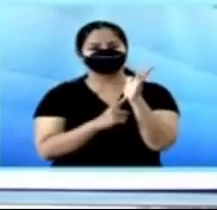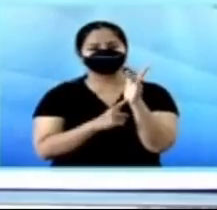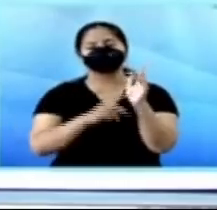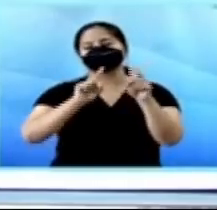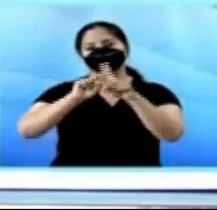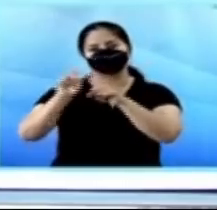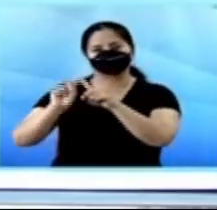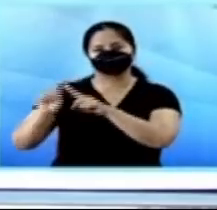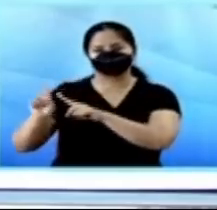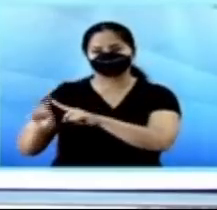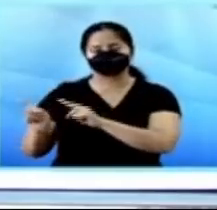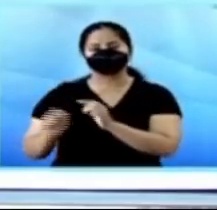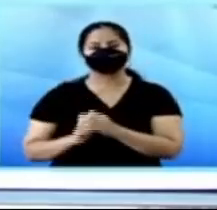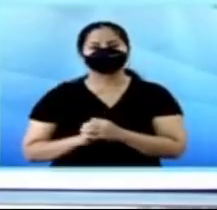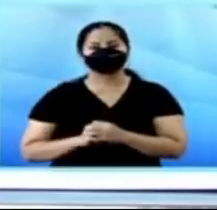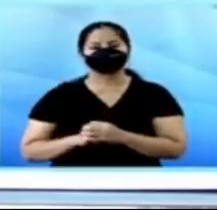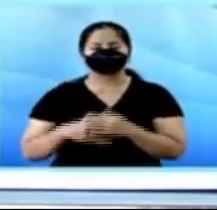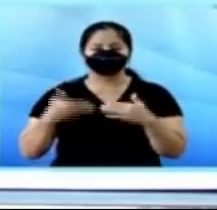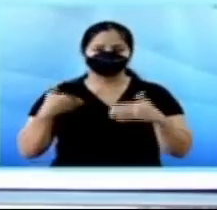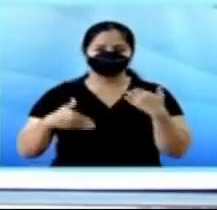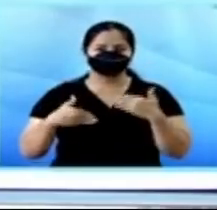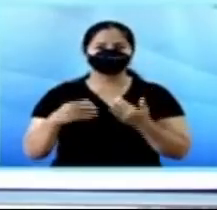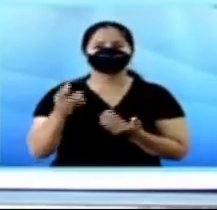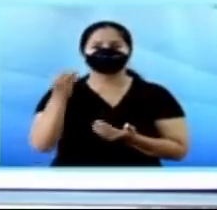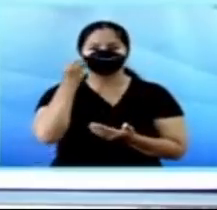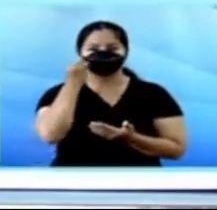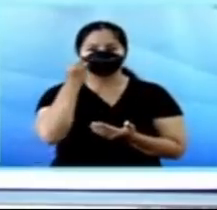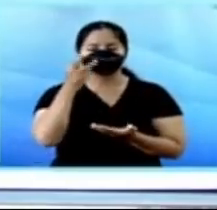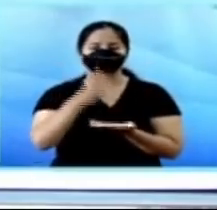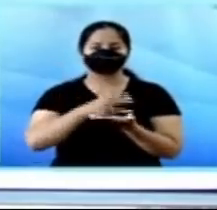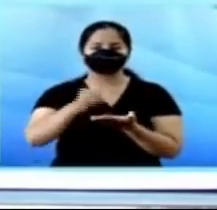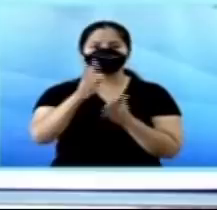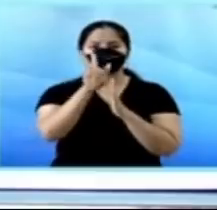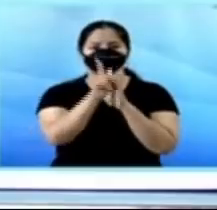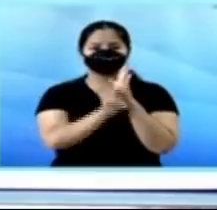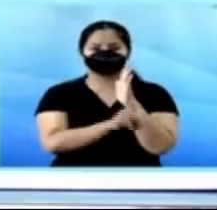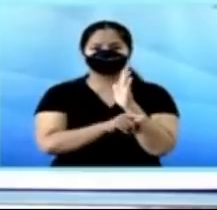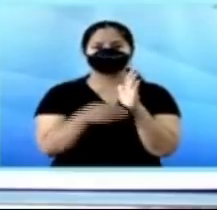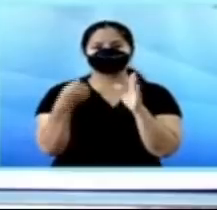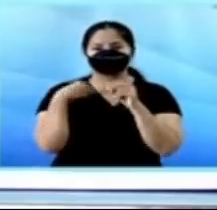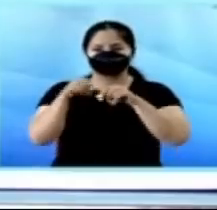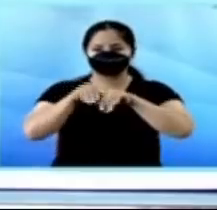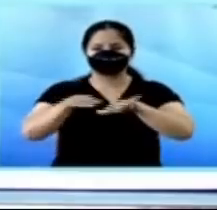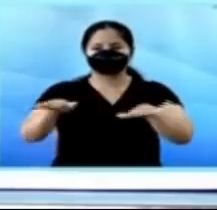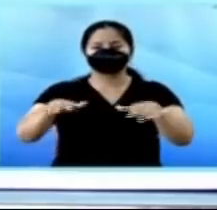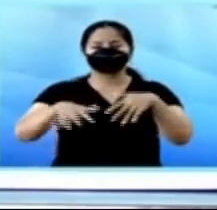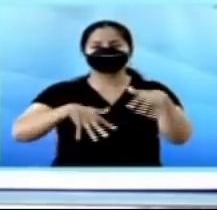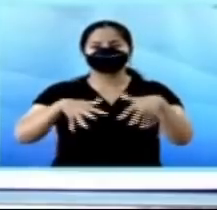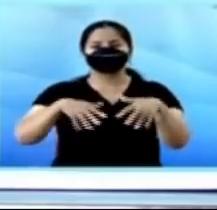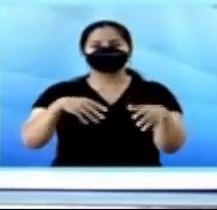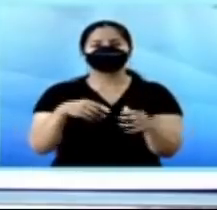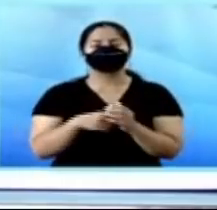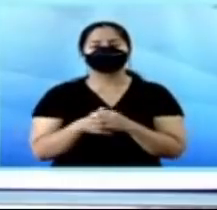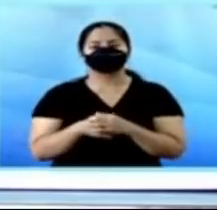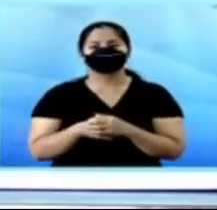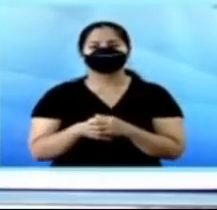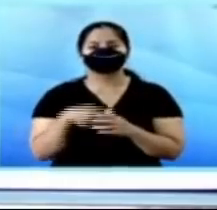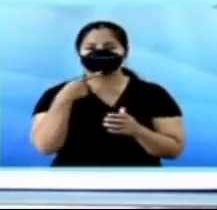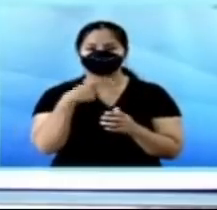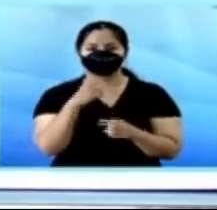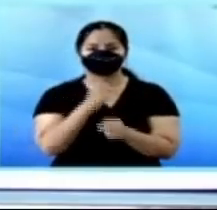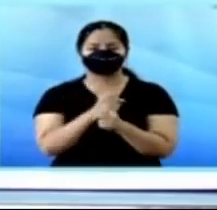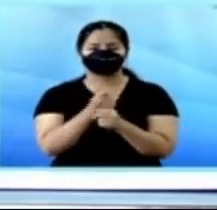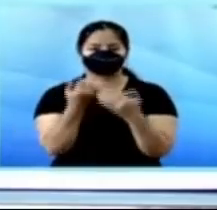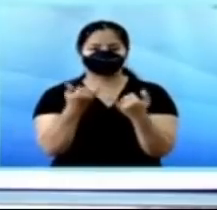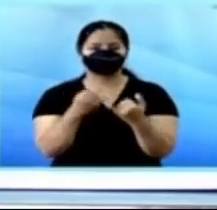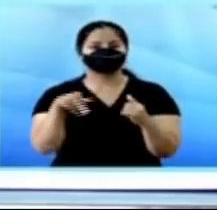าบ้านเมืองแขวงที่มีการระบาดในชุมชนเพราะว่าการปฏิบัตินี้ก็แม่นเพื่อให้พวกเ